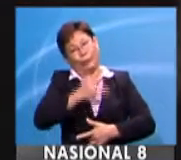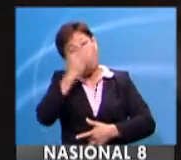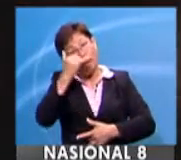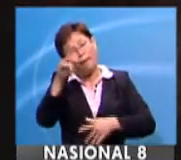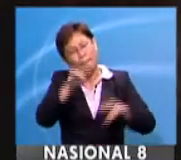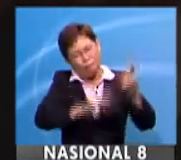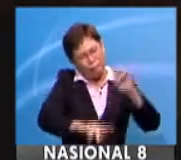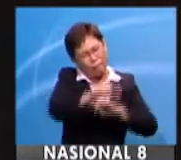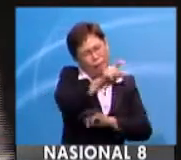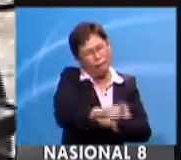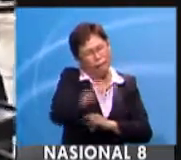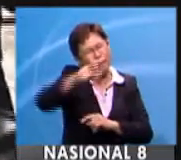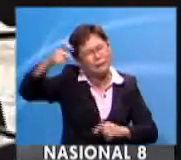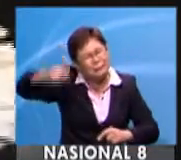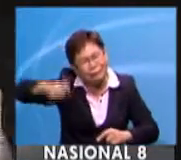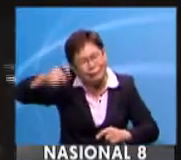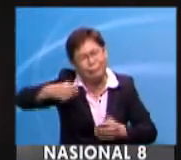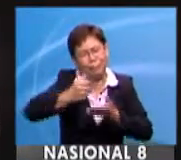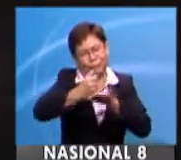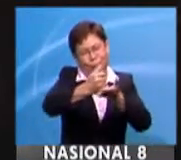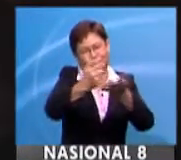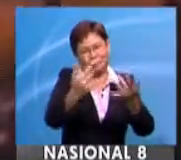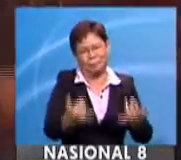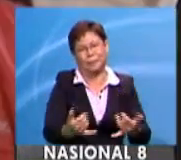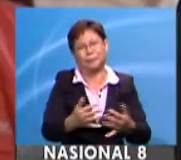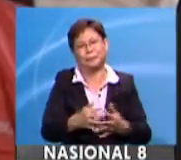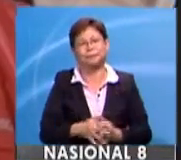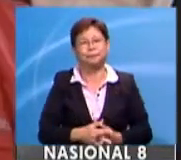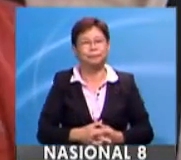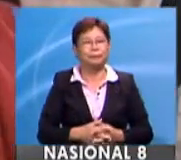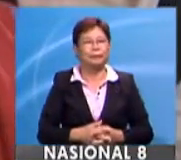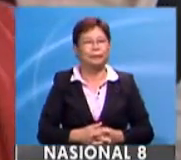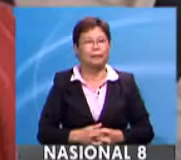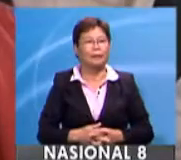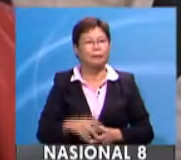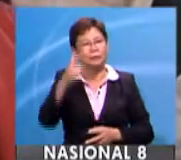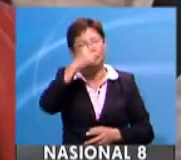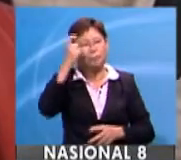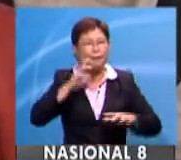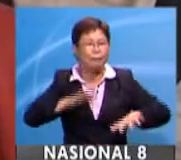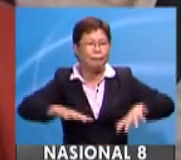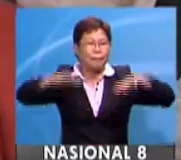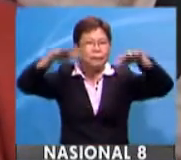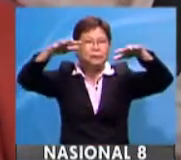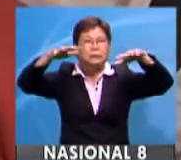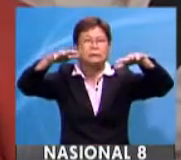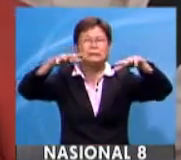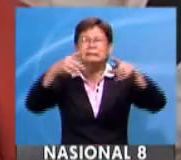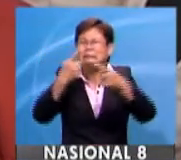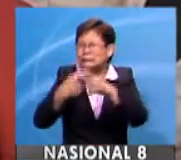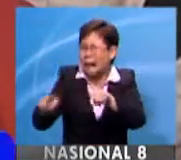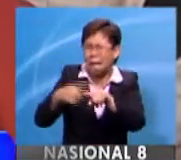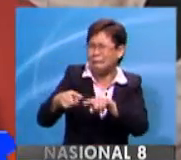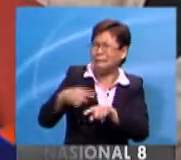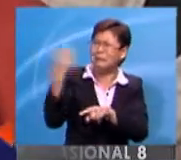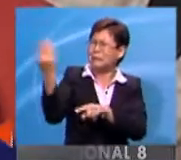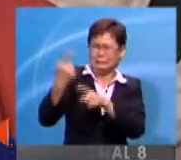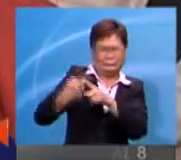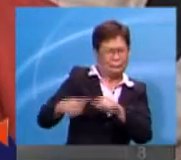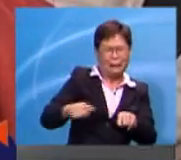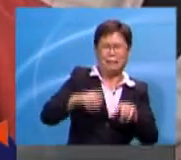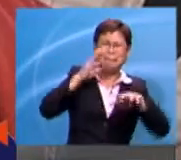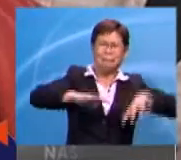penduduk sangat memerlukan bantuan ketika ini memandangkan banjir ini tidak sama seperti biasa